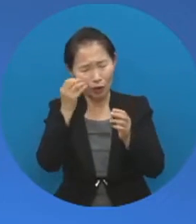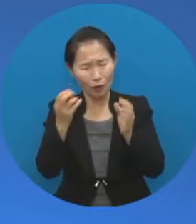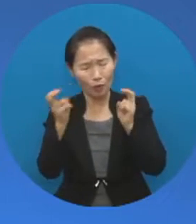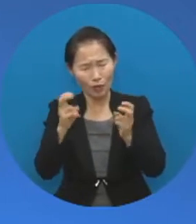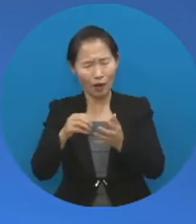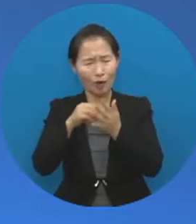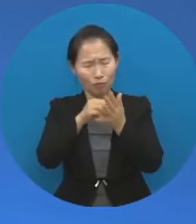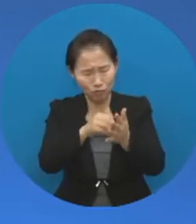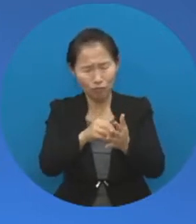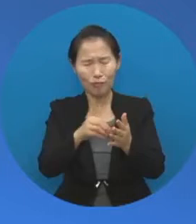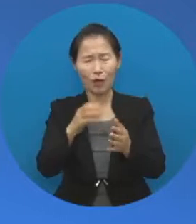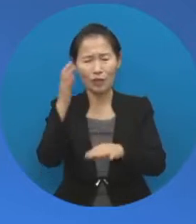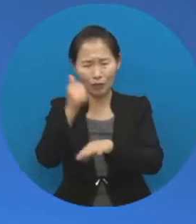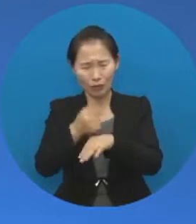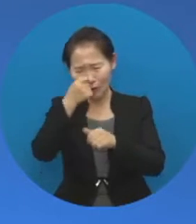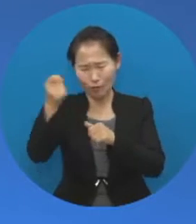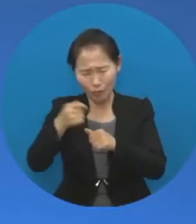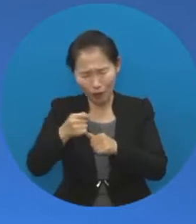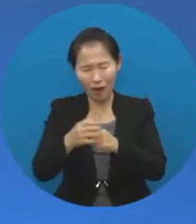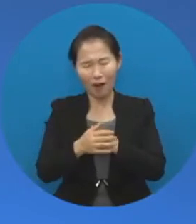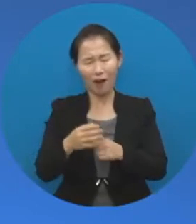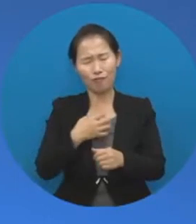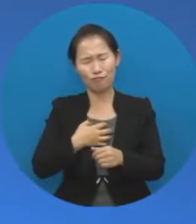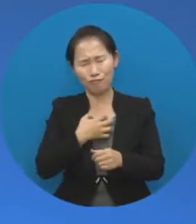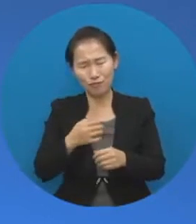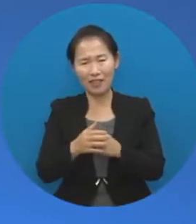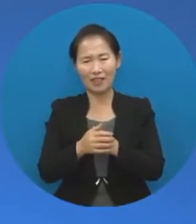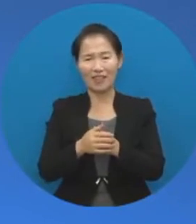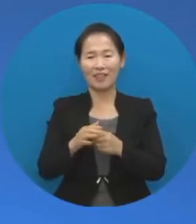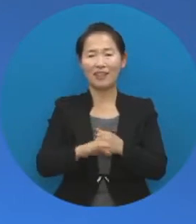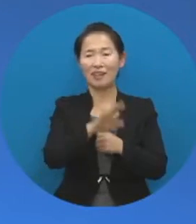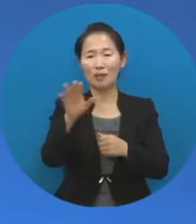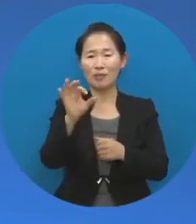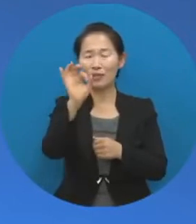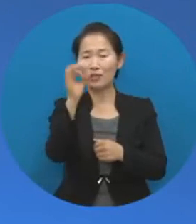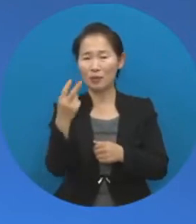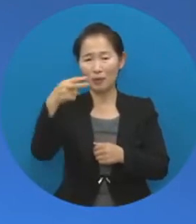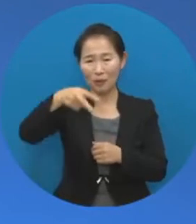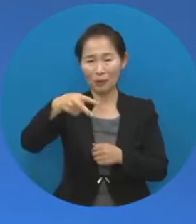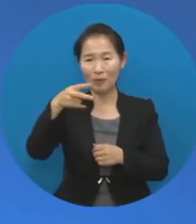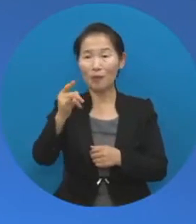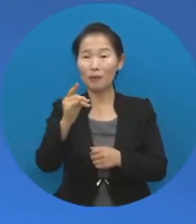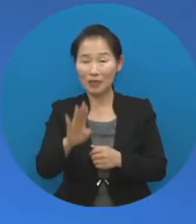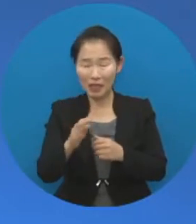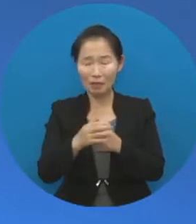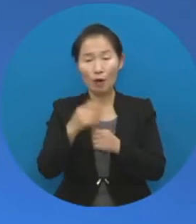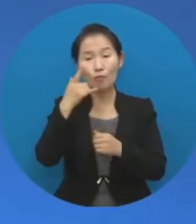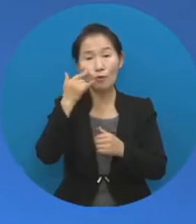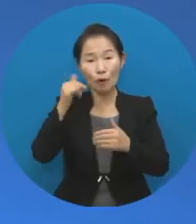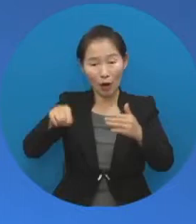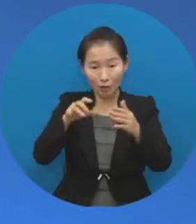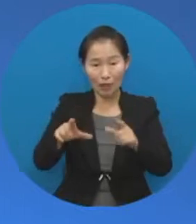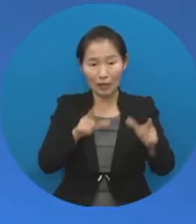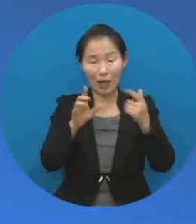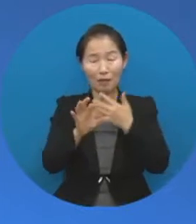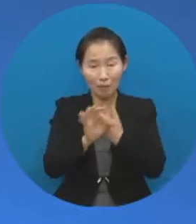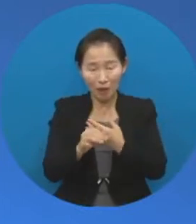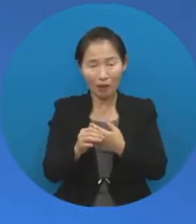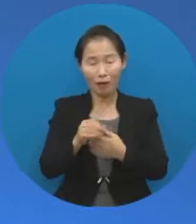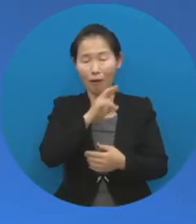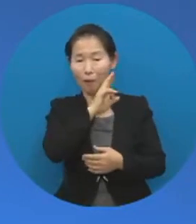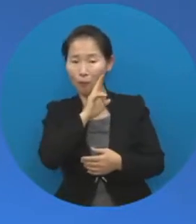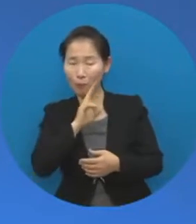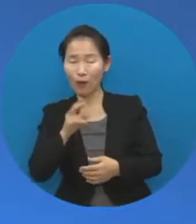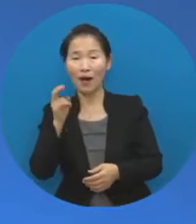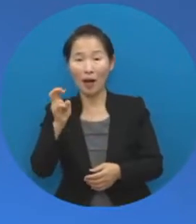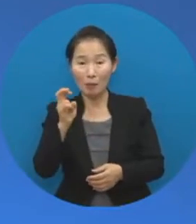꾸게 하셔놓고는 보면은 부모님 밑에서 살았으면 고생 하나도 안 했을 텐데 갑자기 막 노예로 막 팔려가고 막